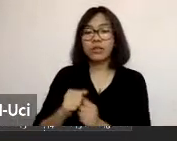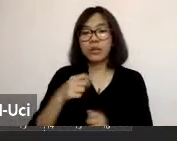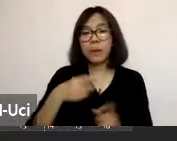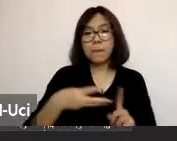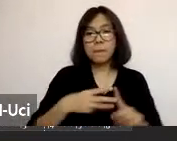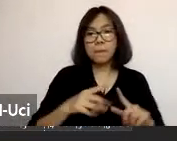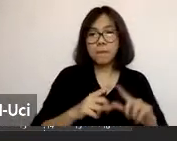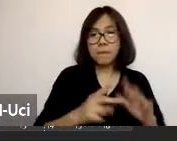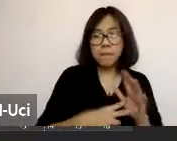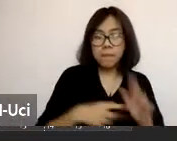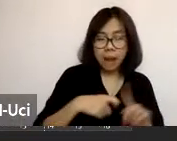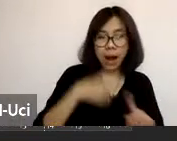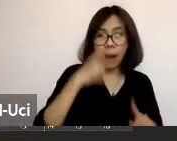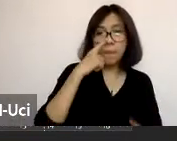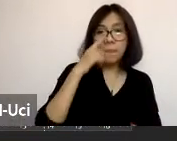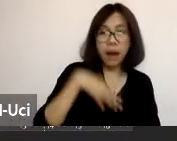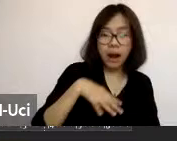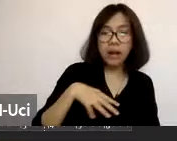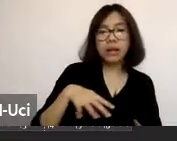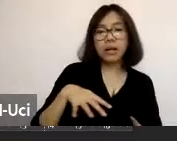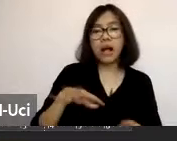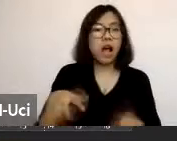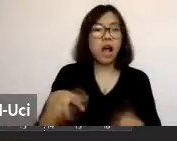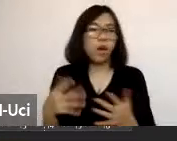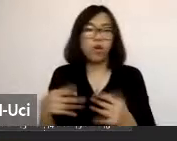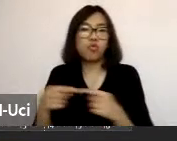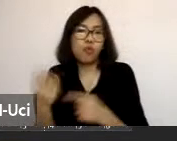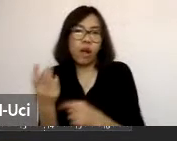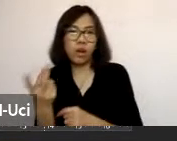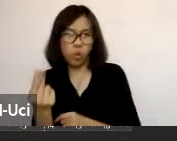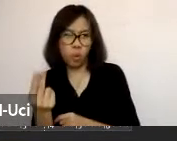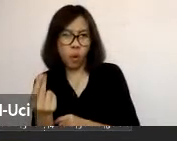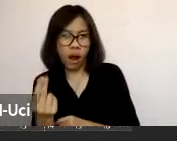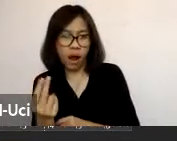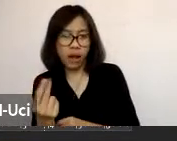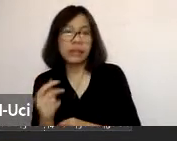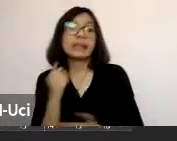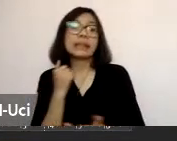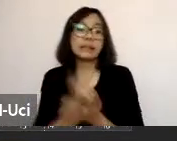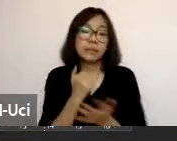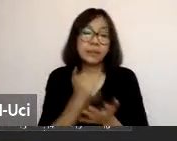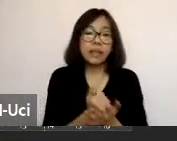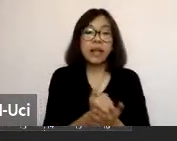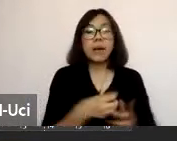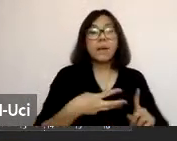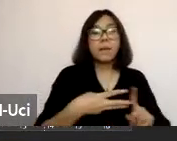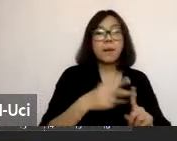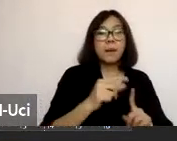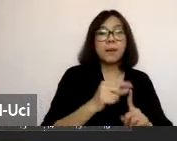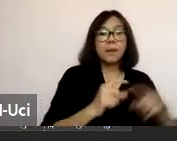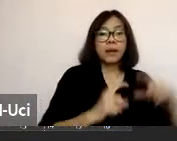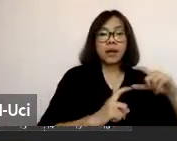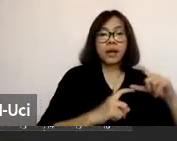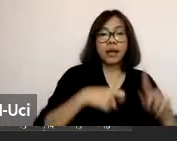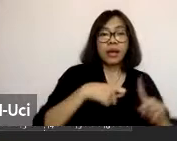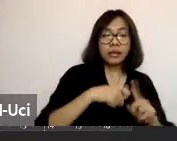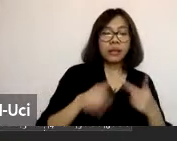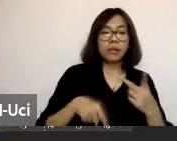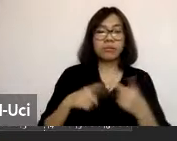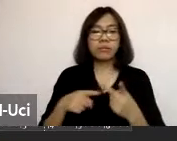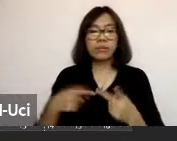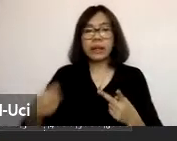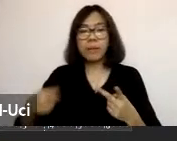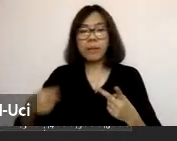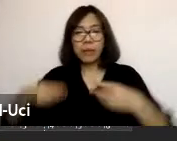atau keuangan Biarpun kita bisa apa namanya bpsk ataupun Kementerian Perdagangan